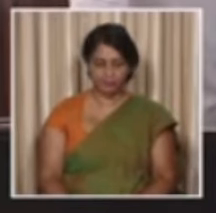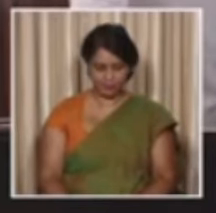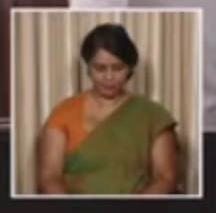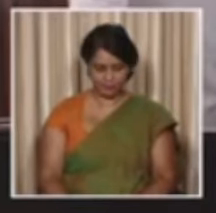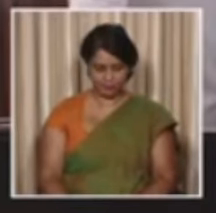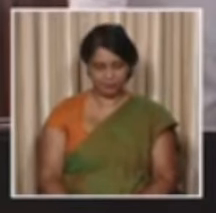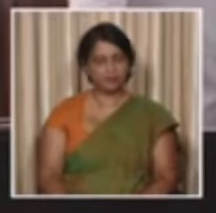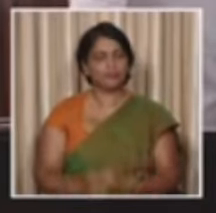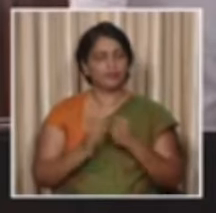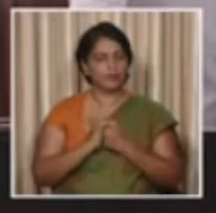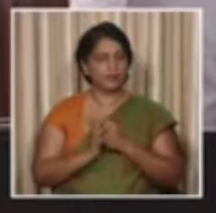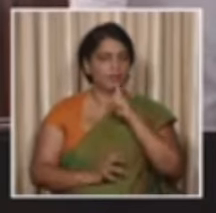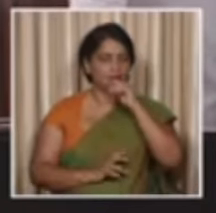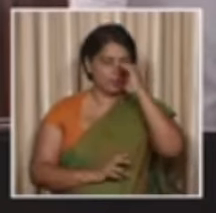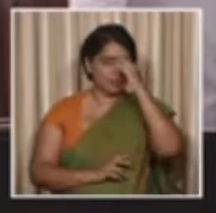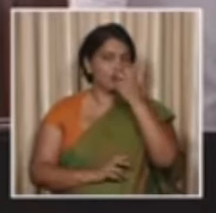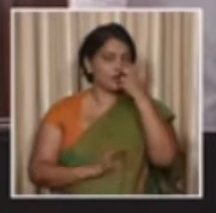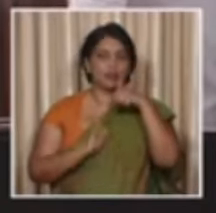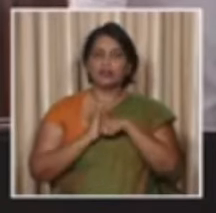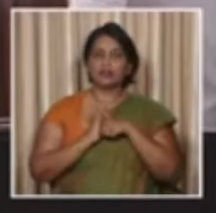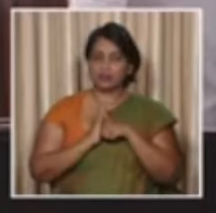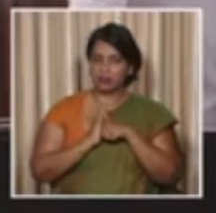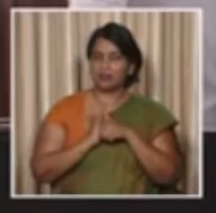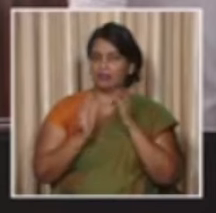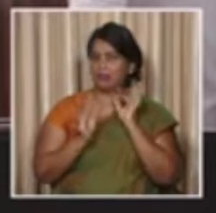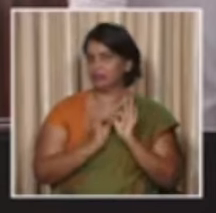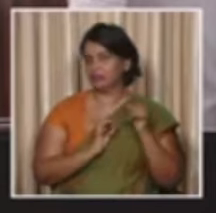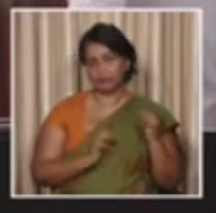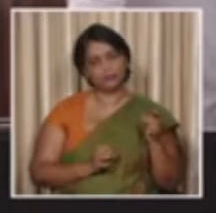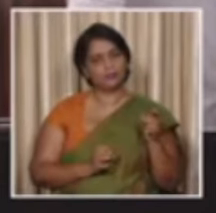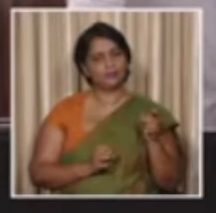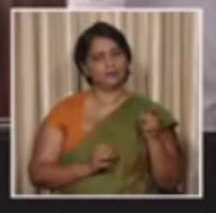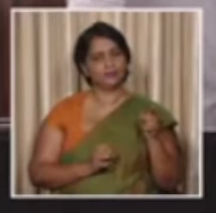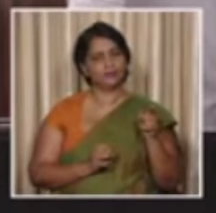गरु कथा नायक तुम कलतर दफुन यौनक वीडियो